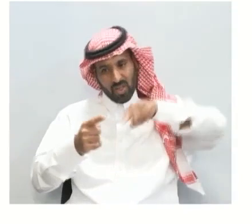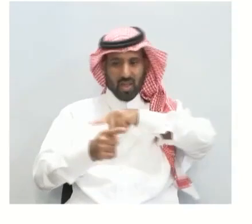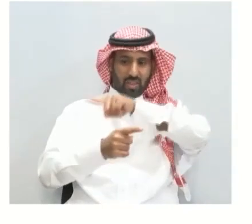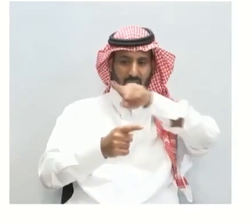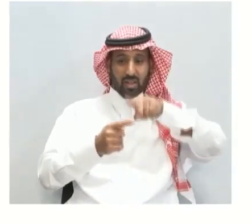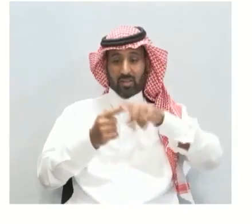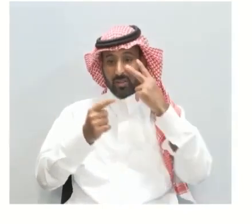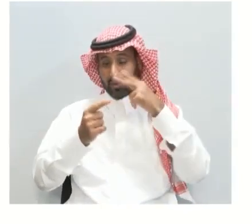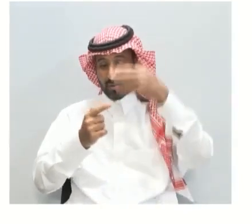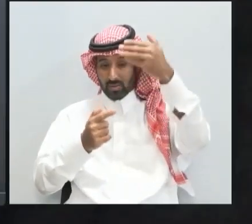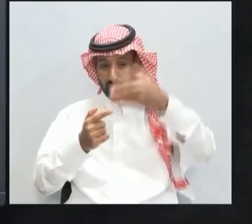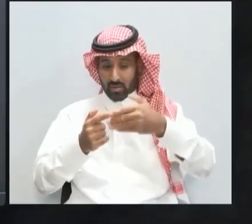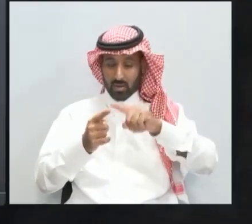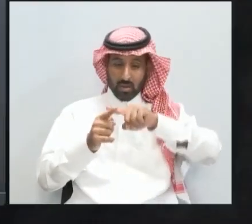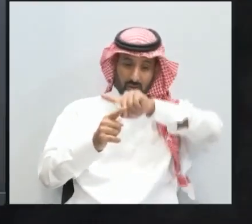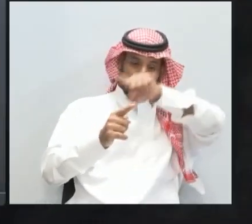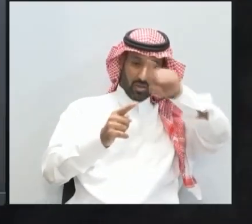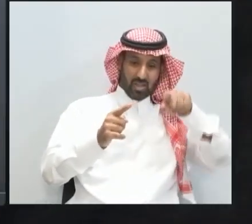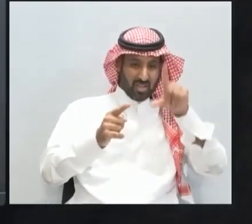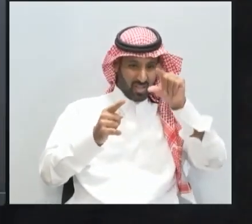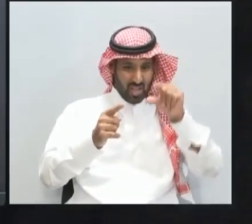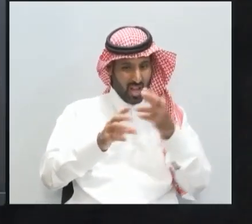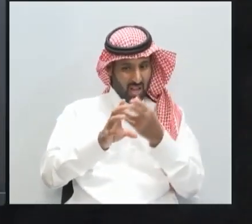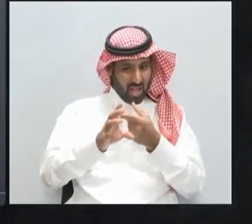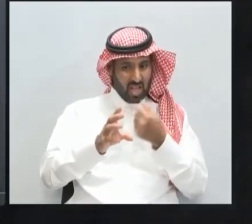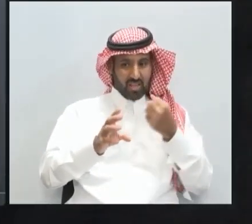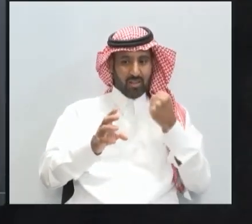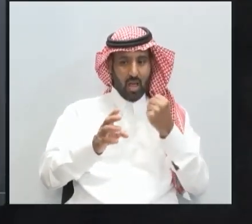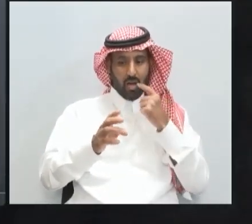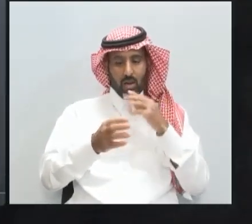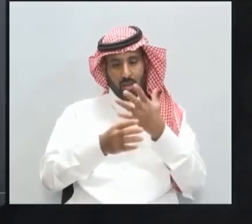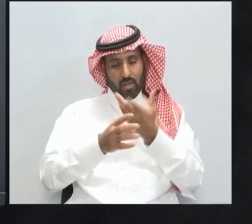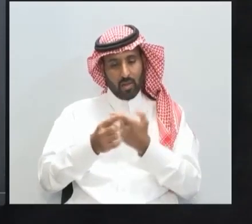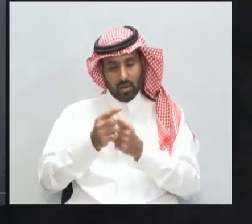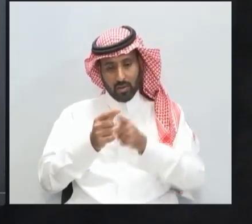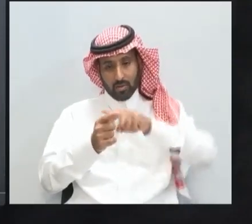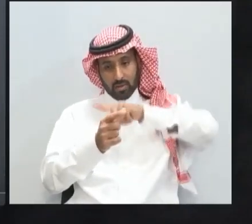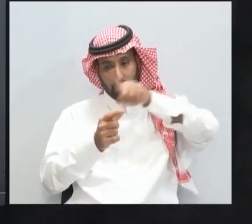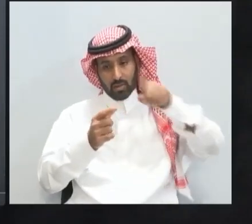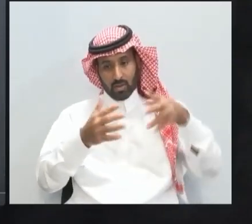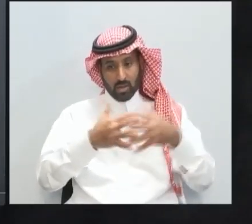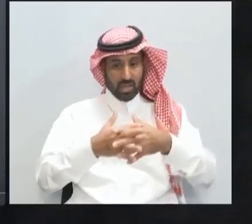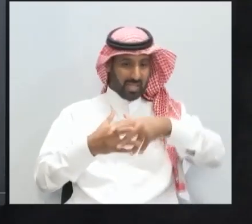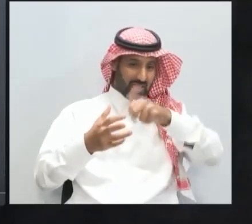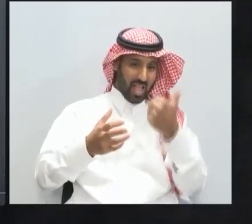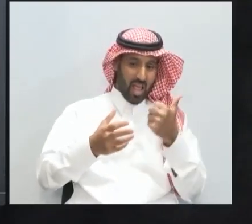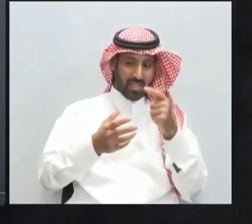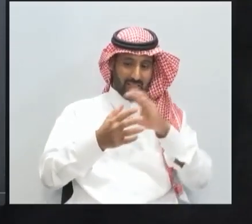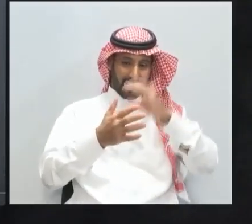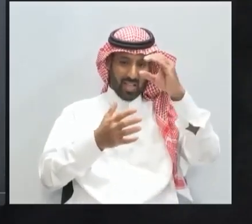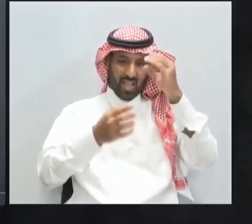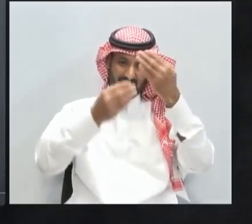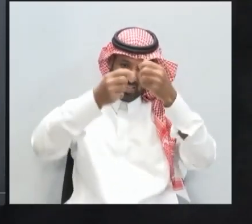نلاحظ في هذه العمليه هنا اختصار نواتج الطاقه التي نتجت معنا هذا المركب سداسي الكربون سوف يتم تكسير